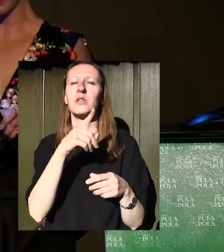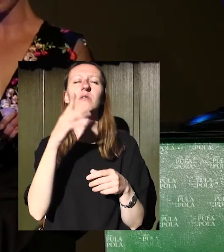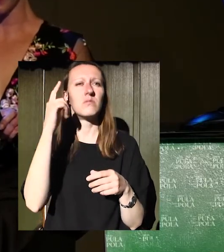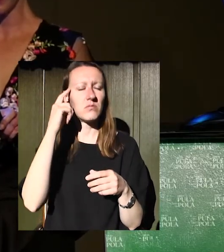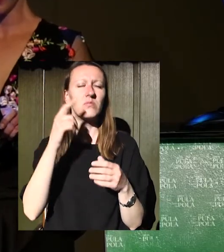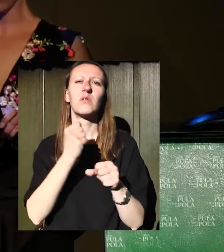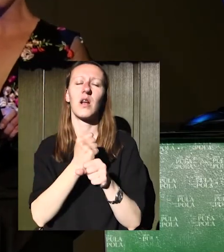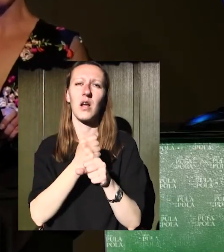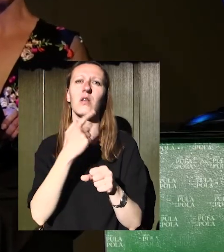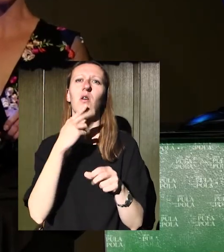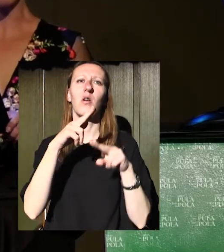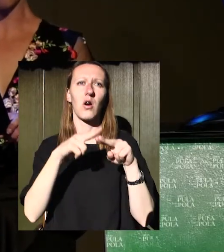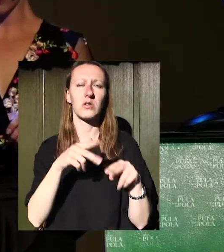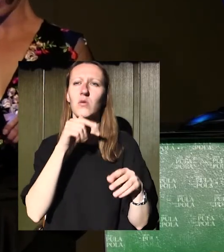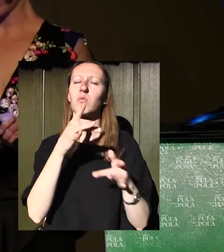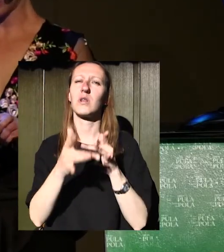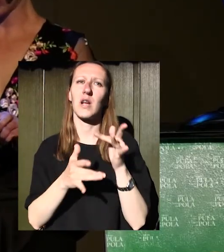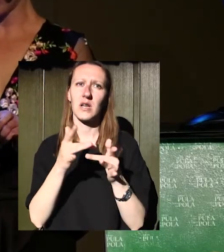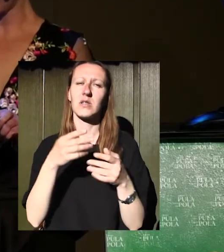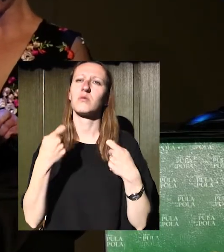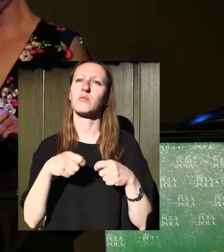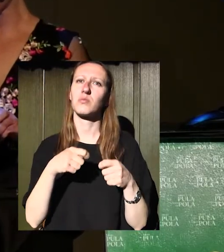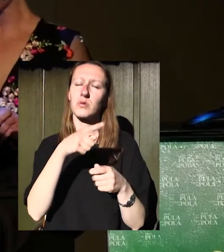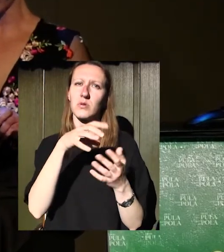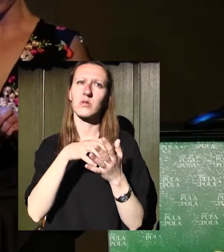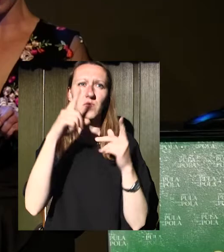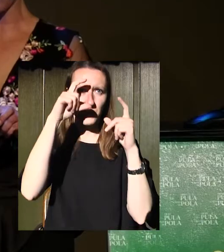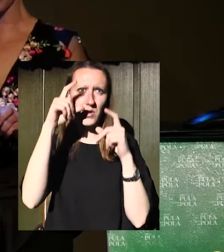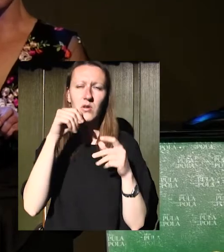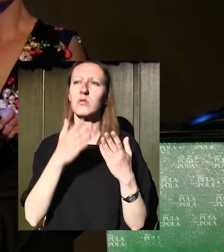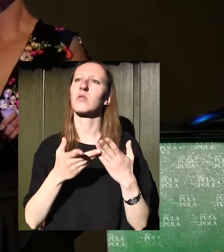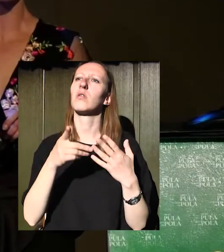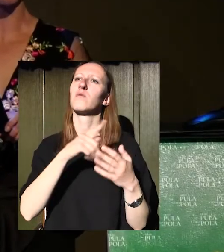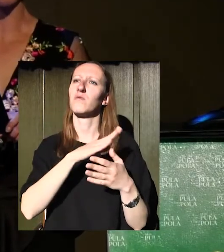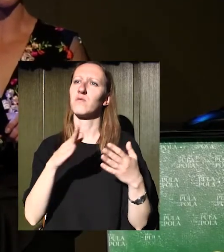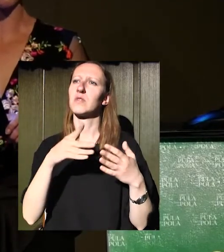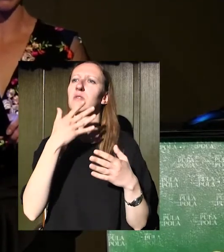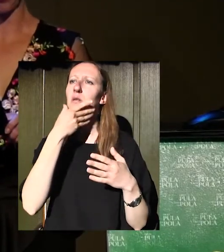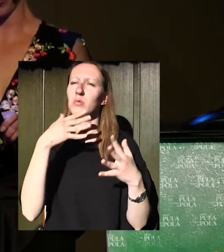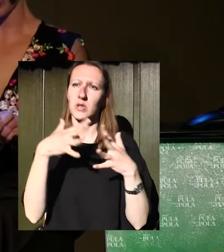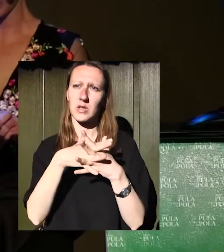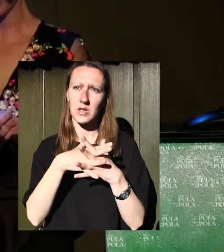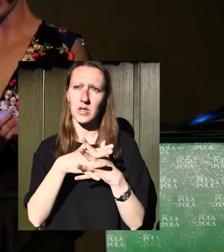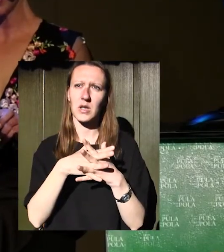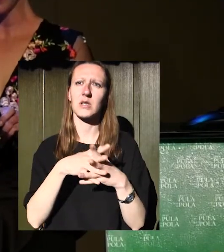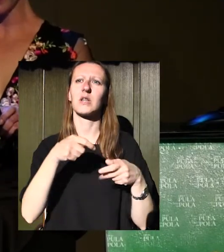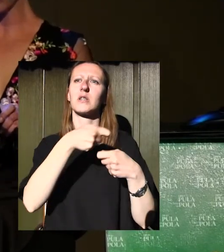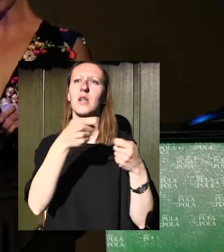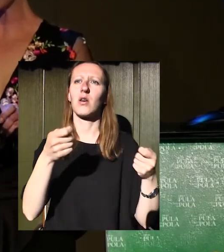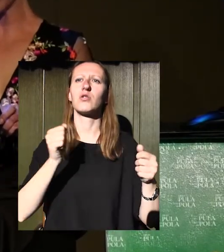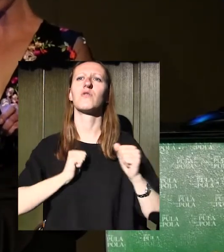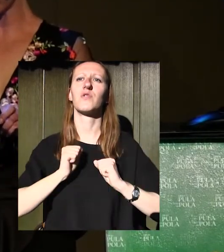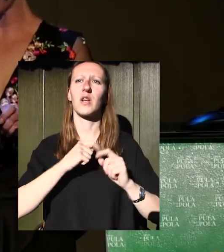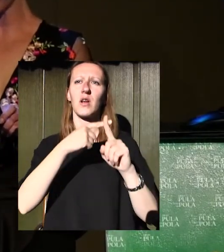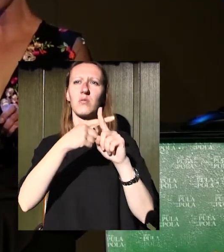i zanata koji nam ostavlja u nasljeđe bogat fundus fotografija raskošne vizure i ljepote grada,